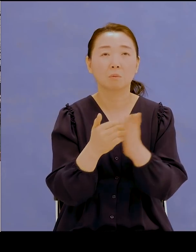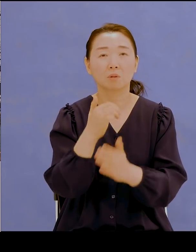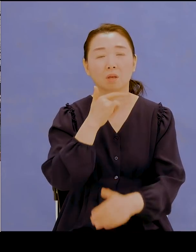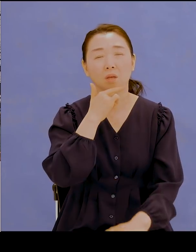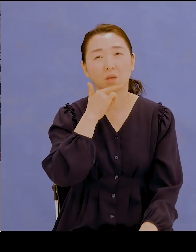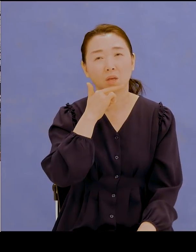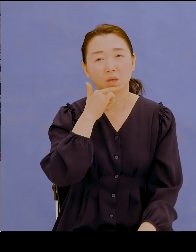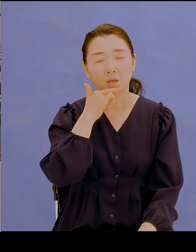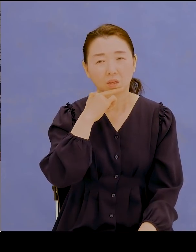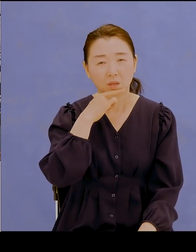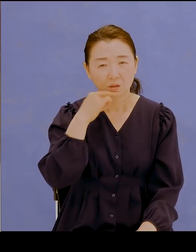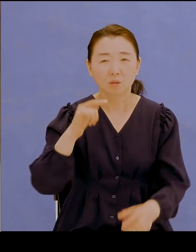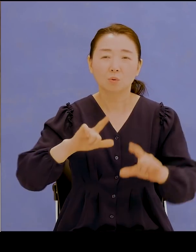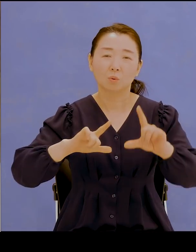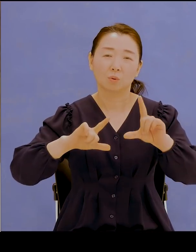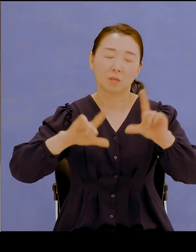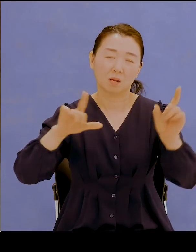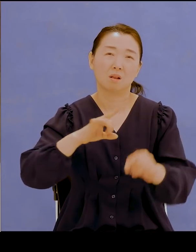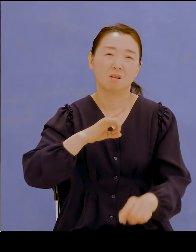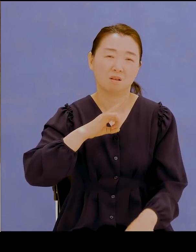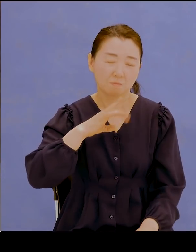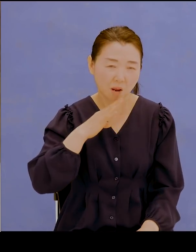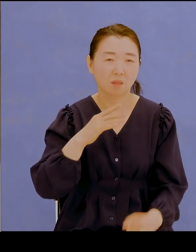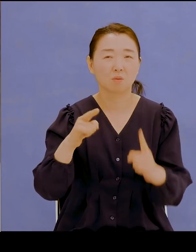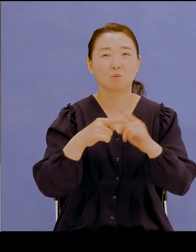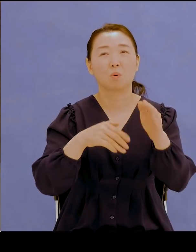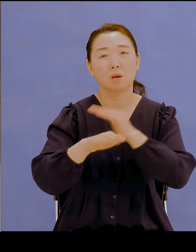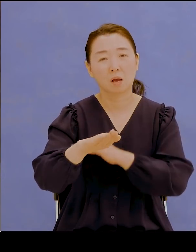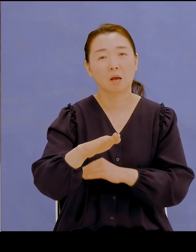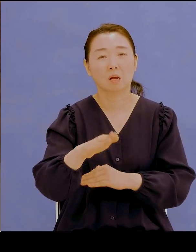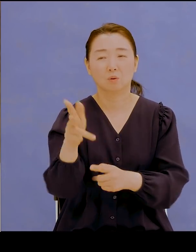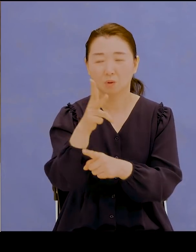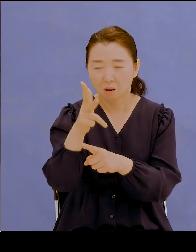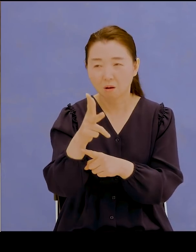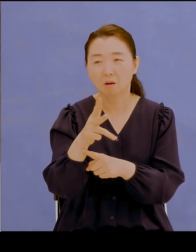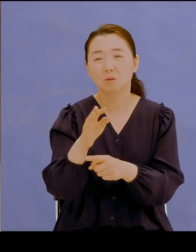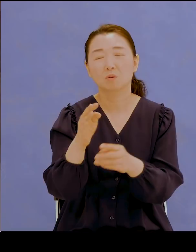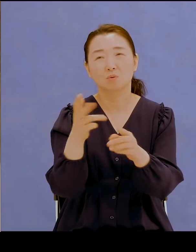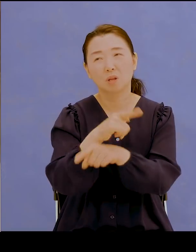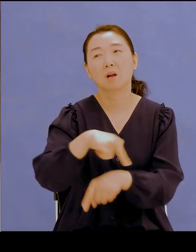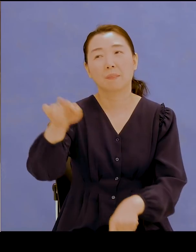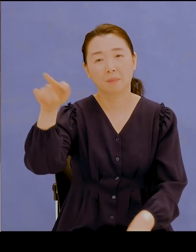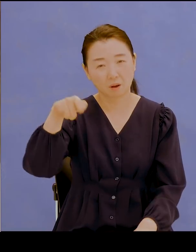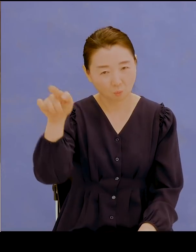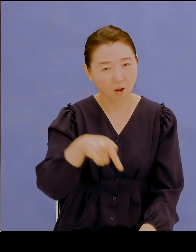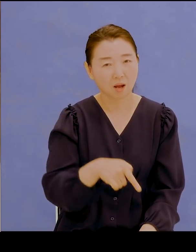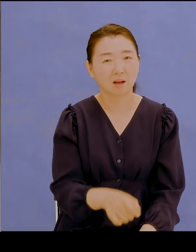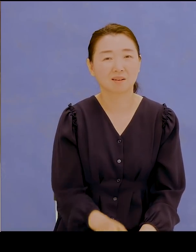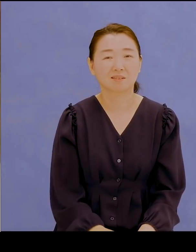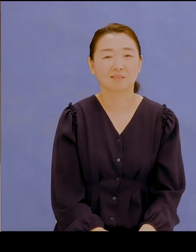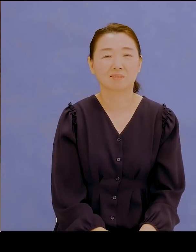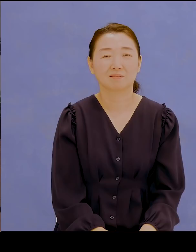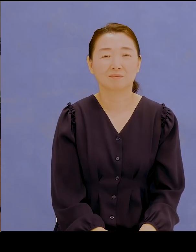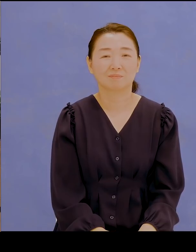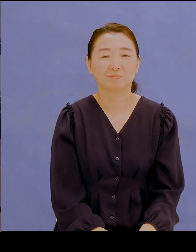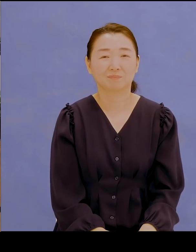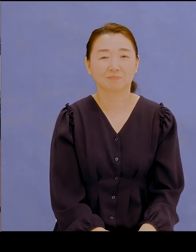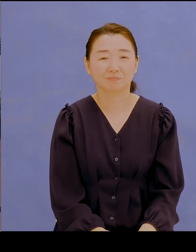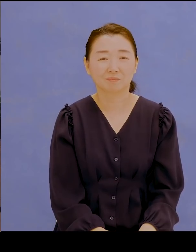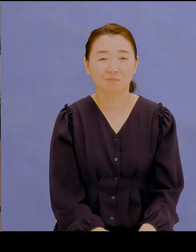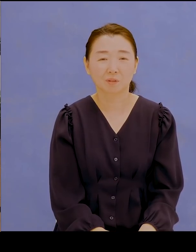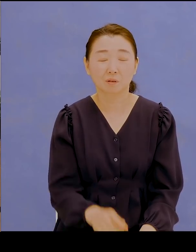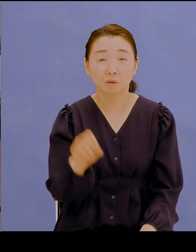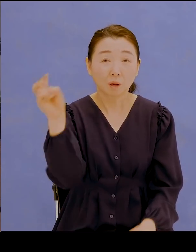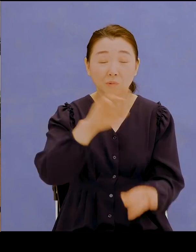있고 주일날 촬영이 잡히면 그렇죠. 이제 건너뛰고. 촬영 갔다가 그렇죠. 오고 뭐 그랬던 삶. 근데